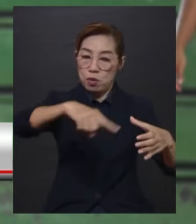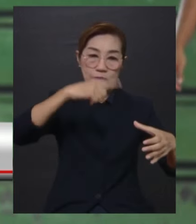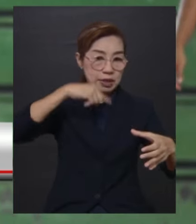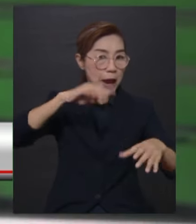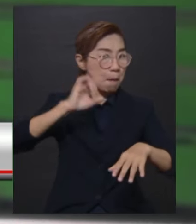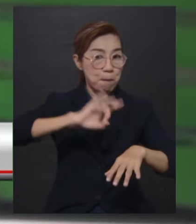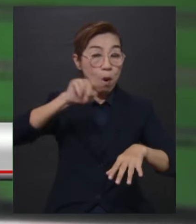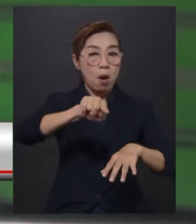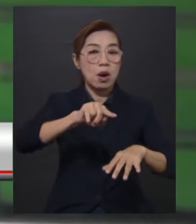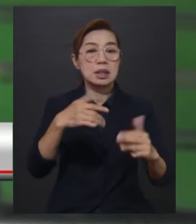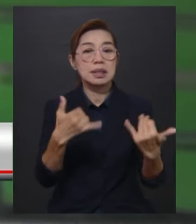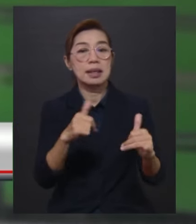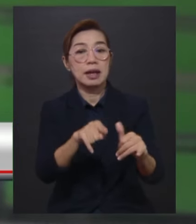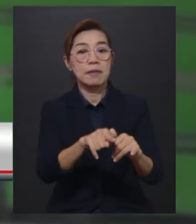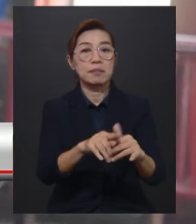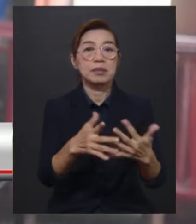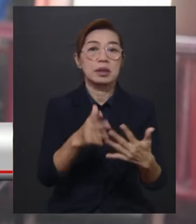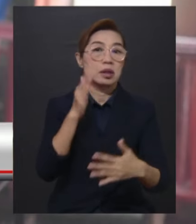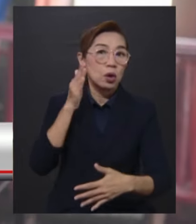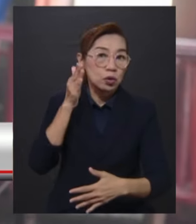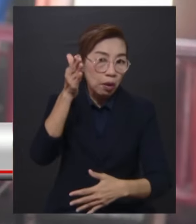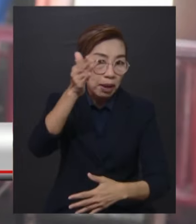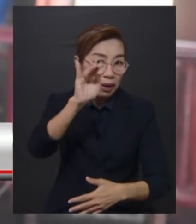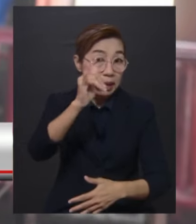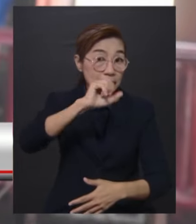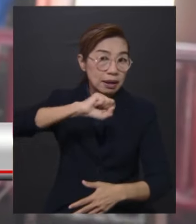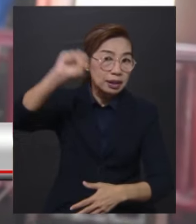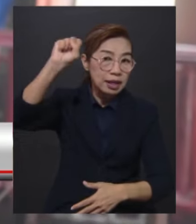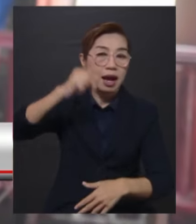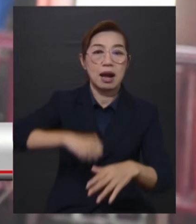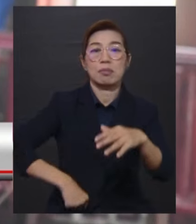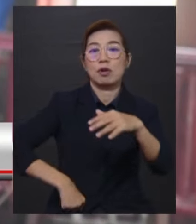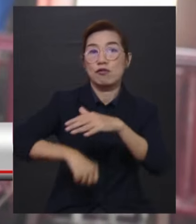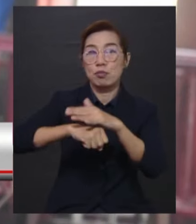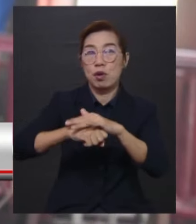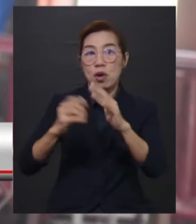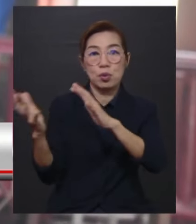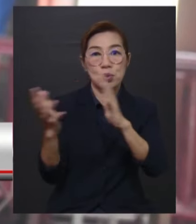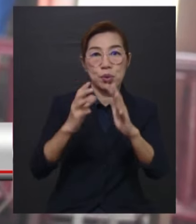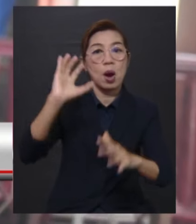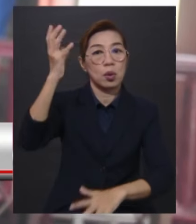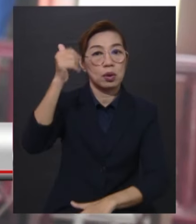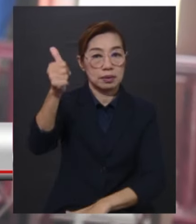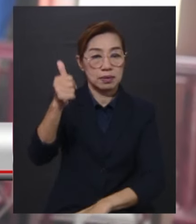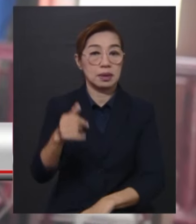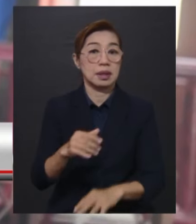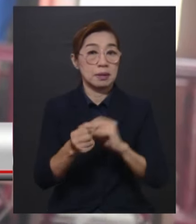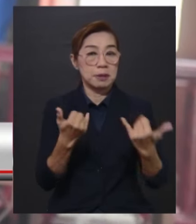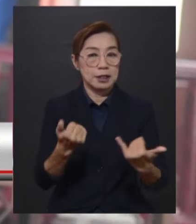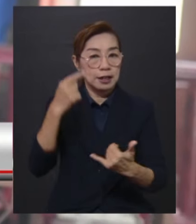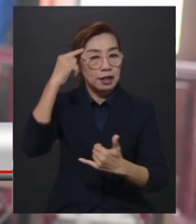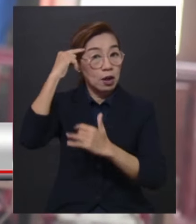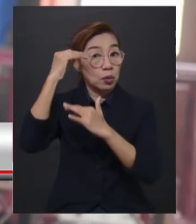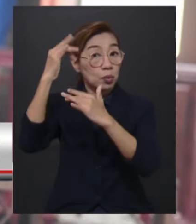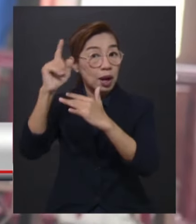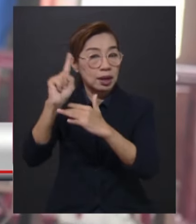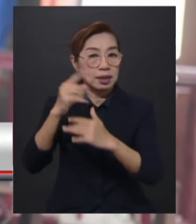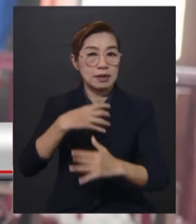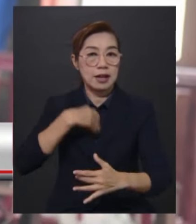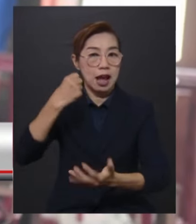โอกาสติดทีมไปแข่งฟุตซอลโลกครับส่วนเป้าหมายฤดูกาลนี้ก็ยังเหมือนเดิมคือหวังถึงแชมป์หรือไม่อย่างน้อย